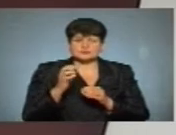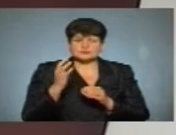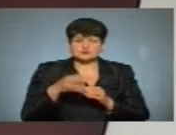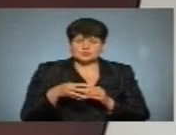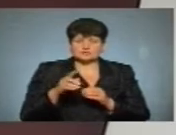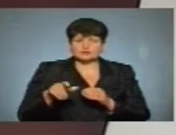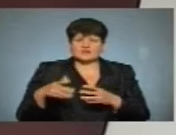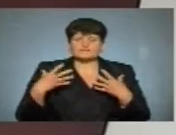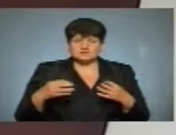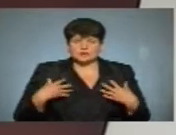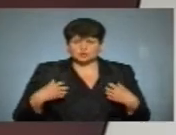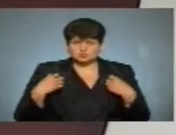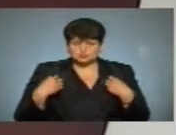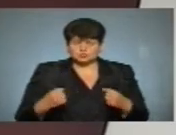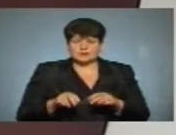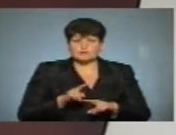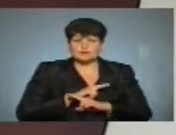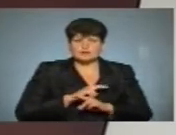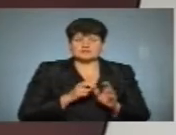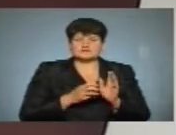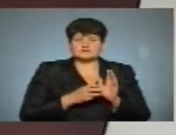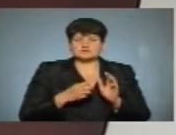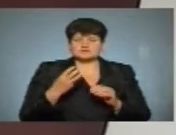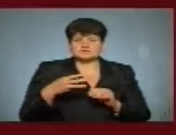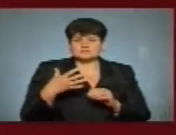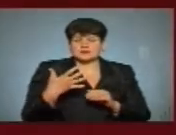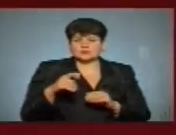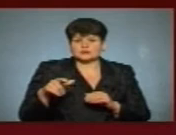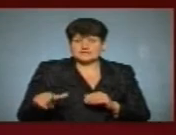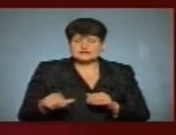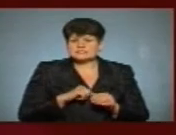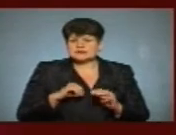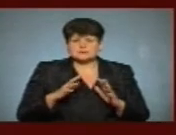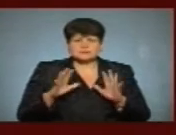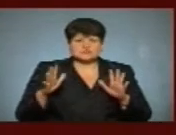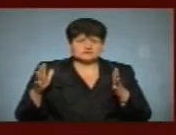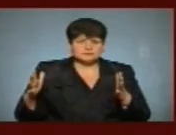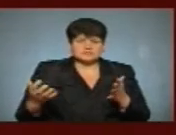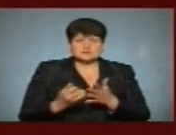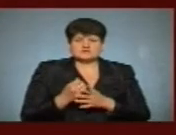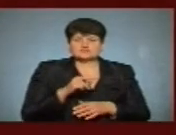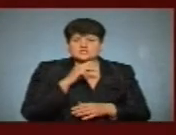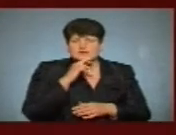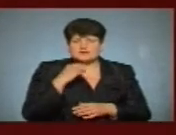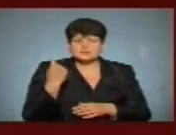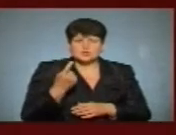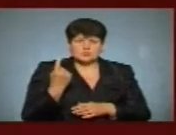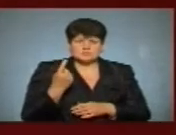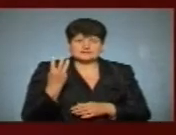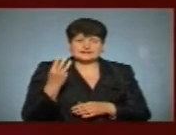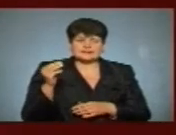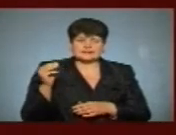10440 пацієнтів вже одужали, померли 735 людей. Найбільше випадків COVID-19 виявили у Чернівецькій області –